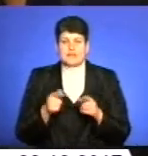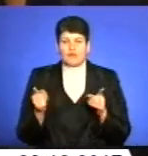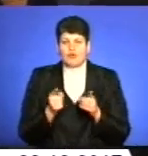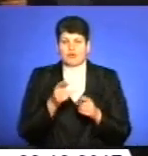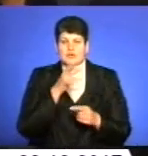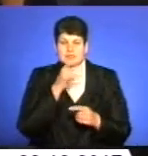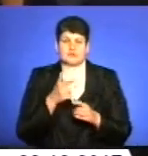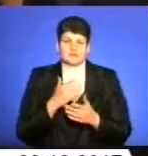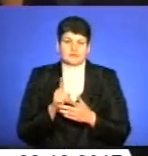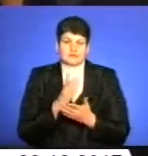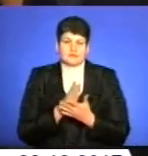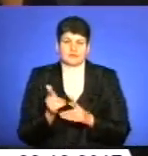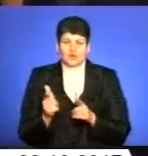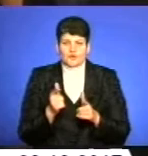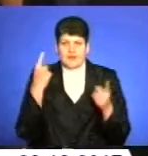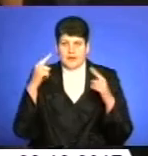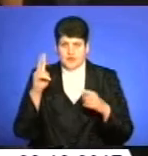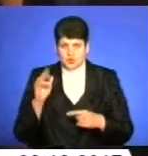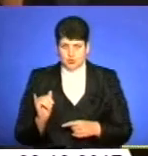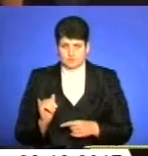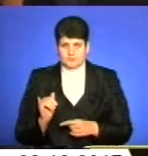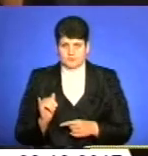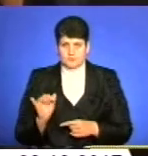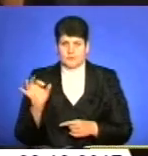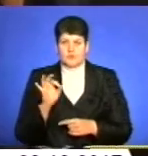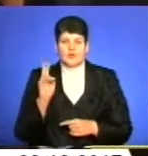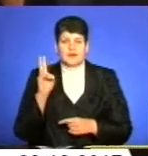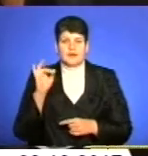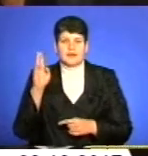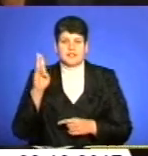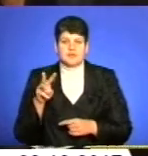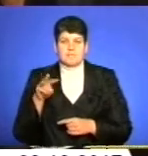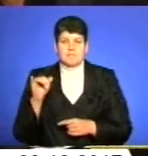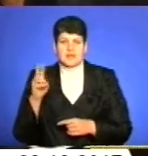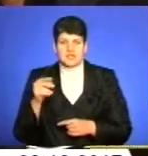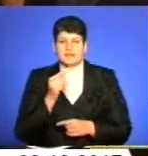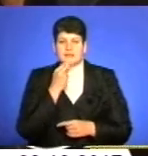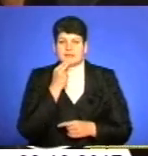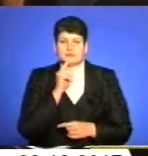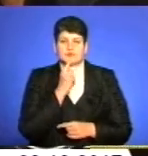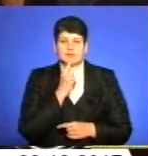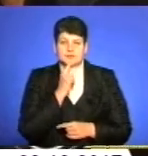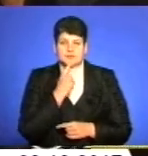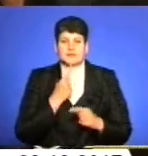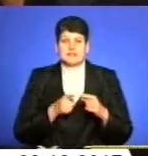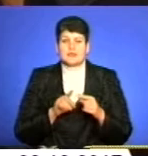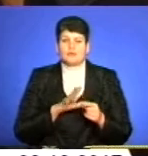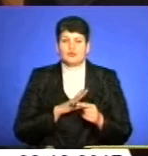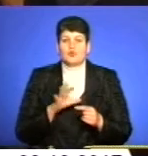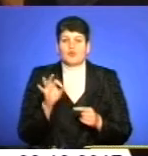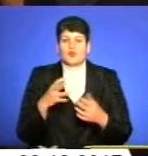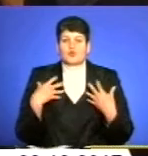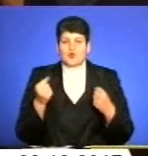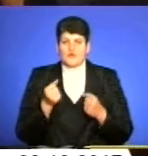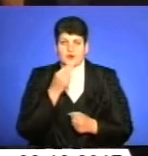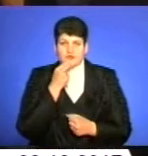мали, ми підготували казку про кишмиша, який ласував цукерками, це про здорове харчування. Ми з